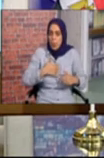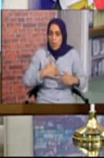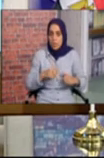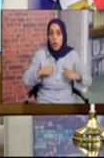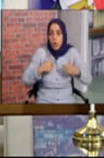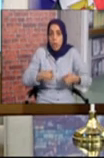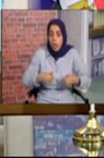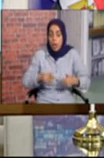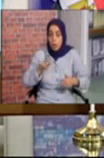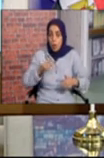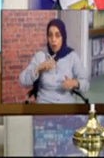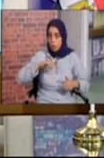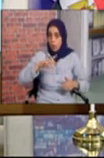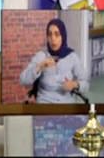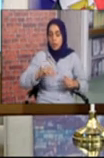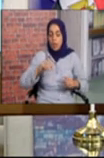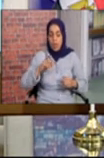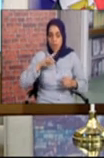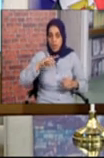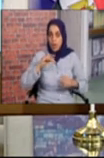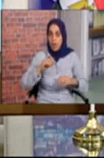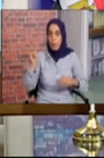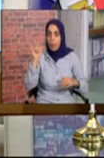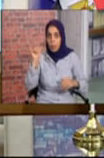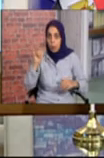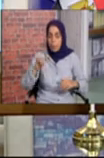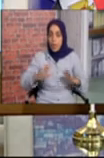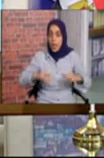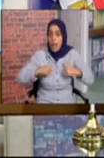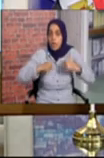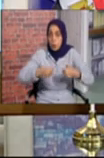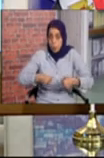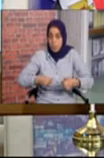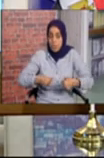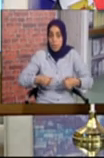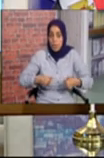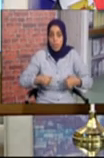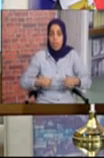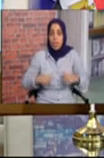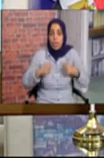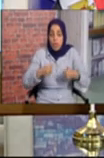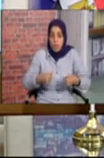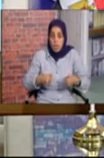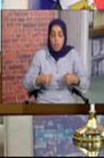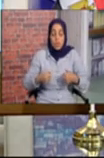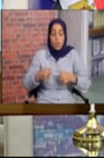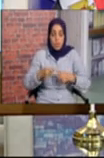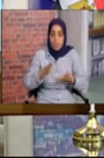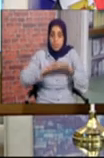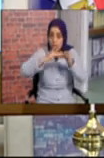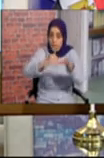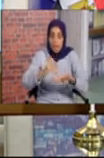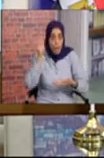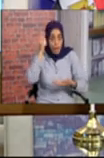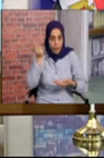وتأهيلي. فهو النهاردة برز حتة، هل عندكم استعداد إن إحنا نعالج ده